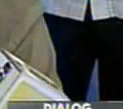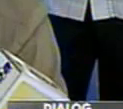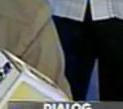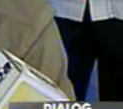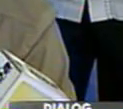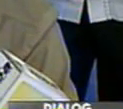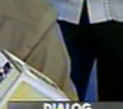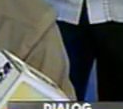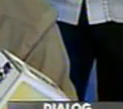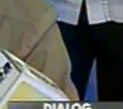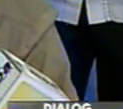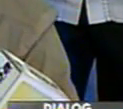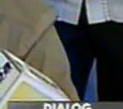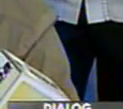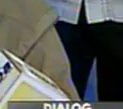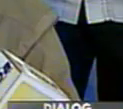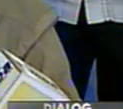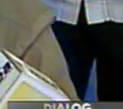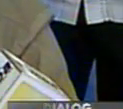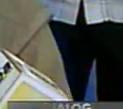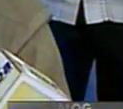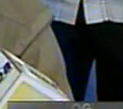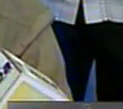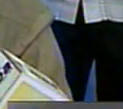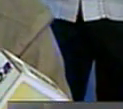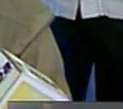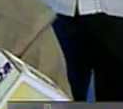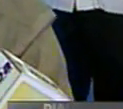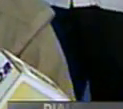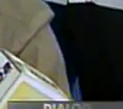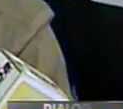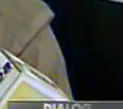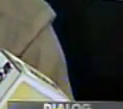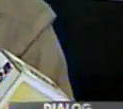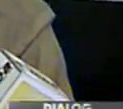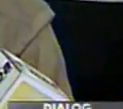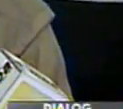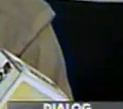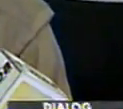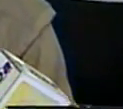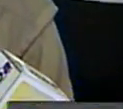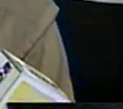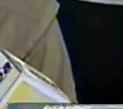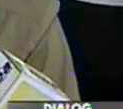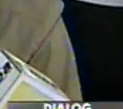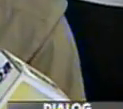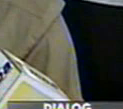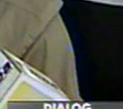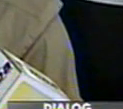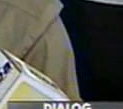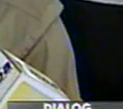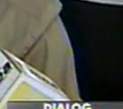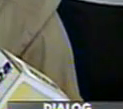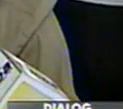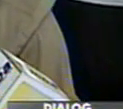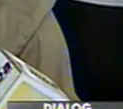Apa yang dilakukan oleh kerajaan ini adalah menyediakan jalan keluar alternatif kepada nelayan supaya tidak lagi bergantung pada